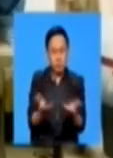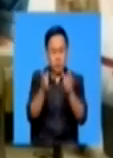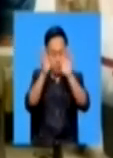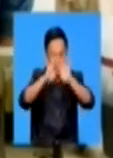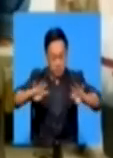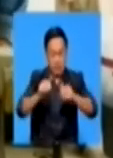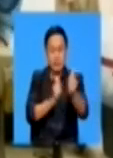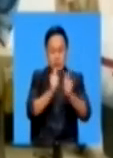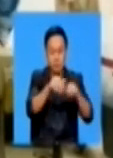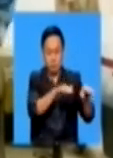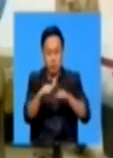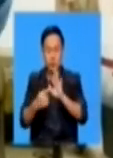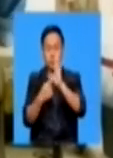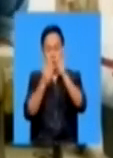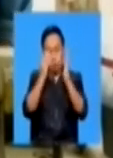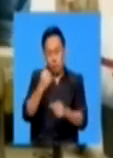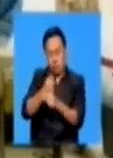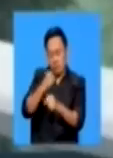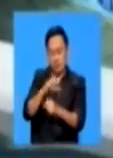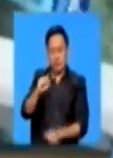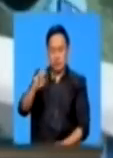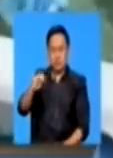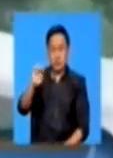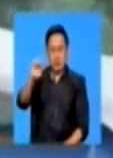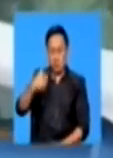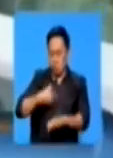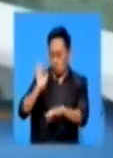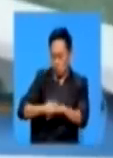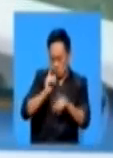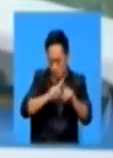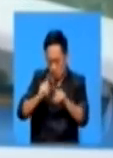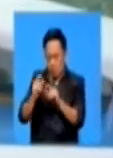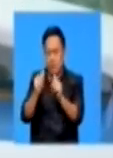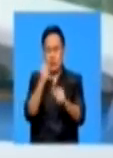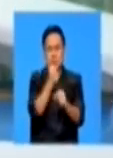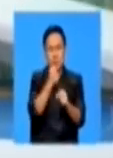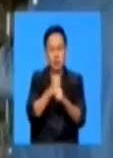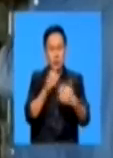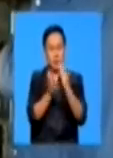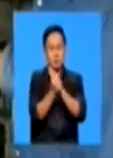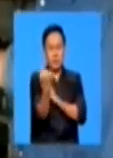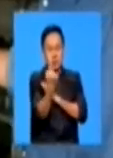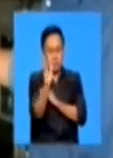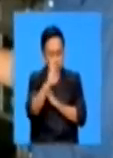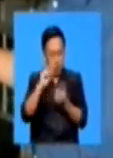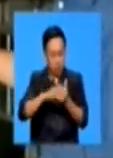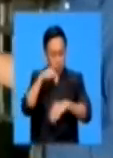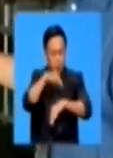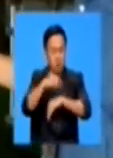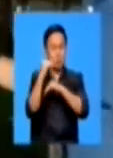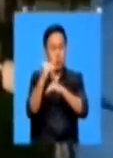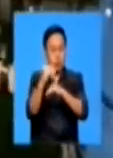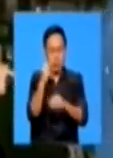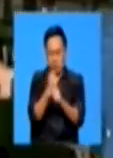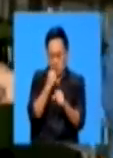การพัฒนาแรงงานมีทักษะฝีมือสูงขึ้นเป็นมัลติสกิลนะครับสามารถทำงานได้มากขึ้นในเวลาเท่าเดิมแล้วก็เพิ่มขีด